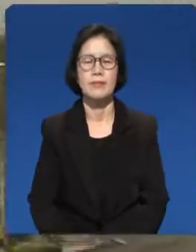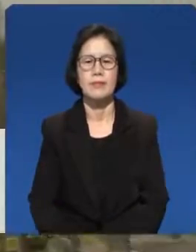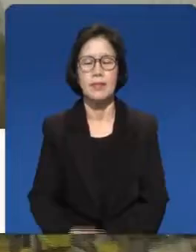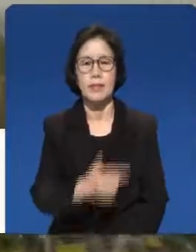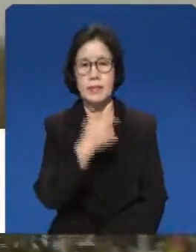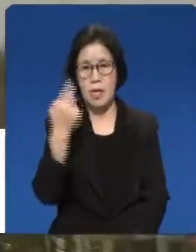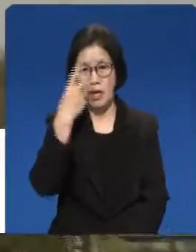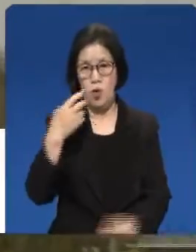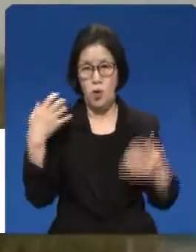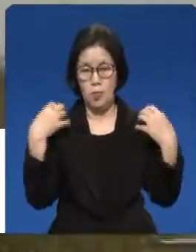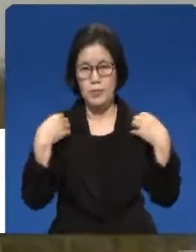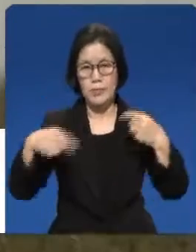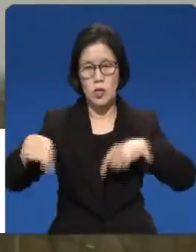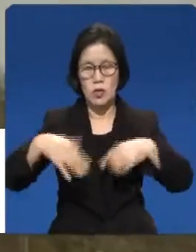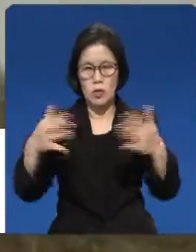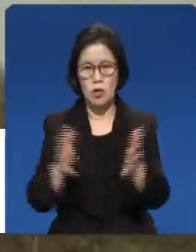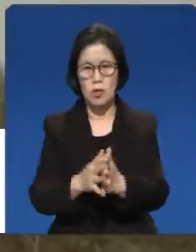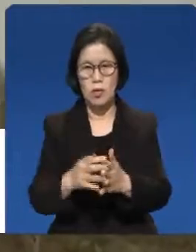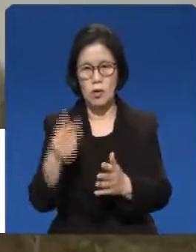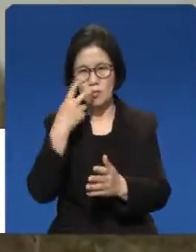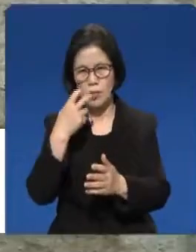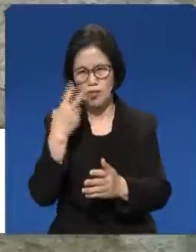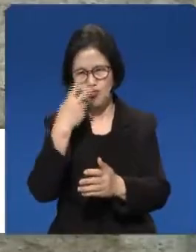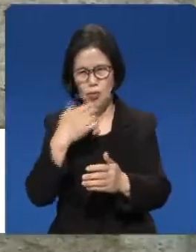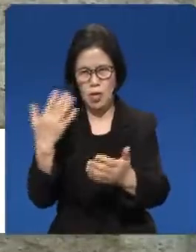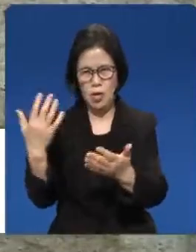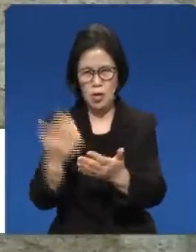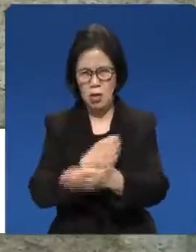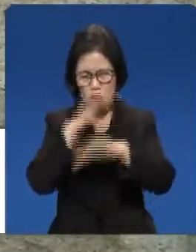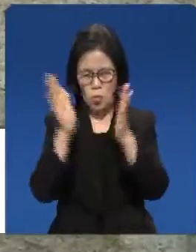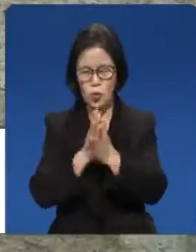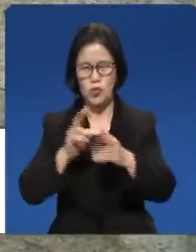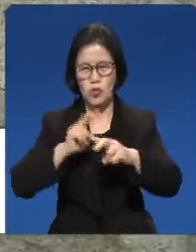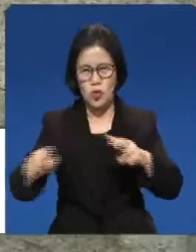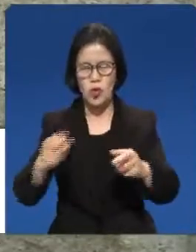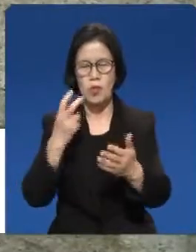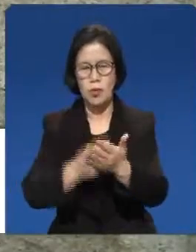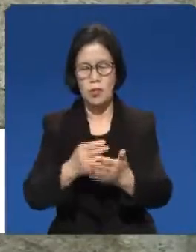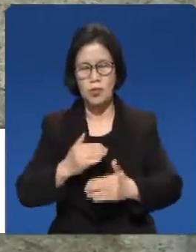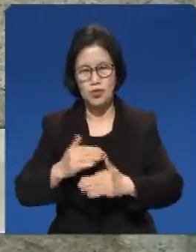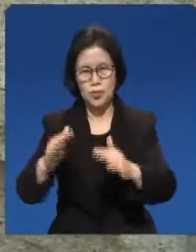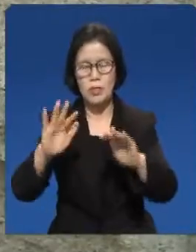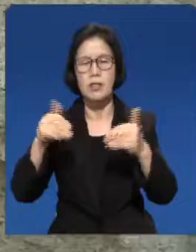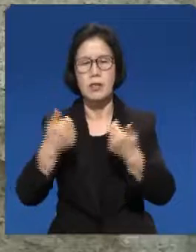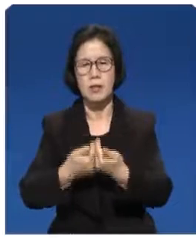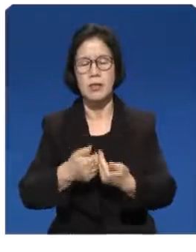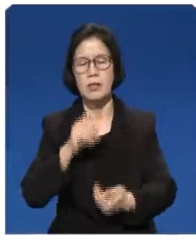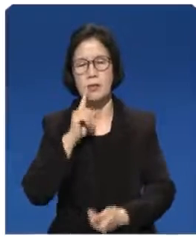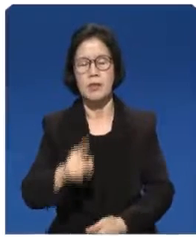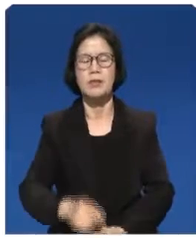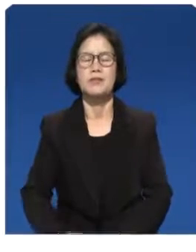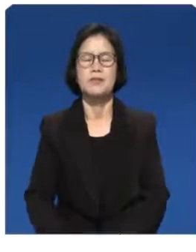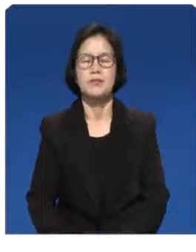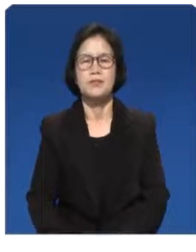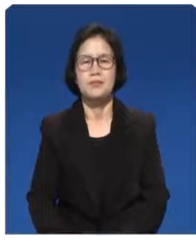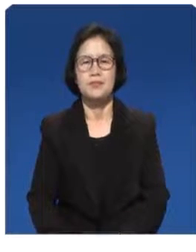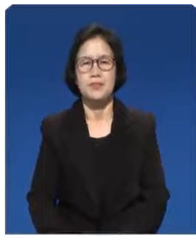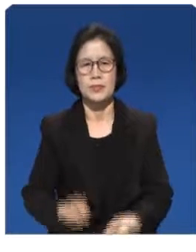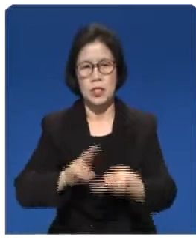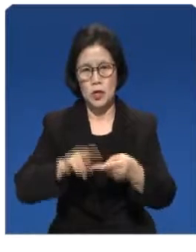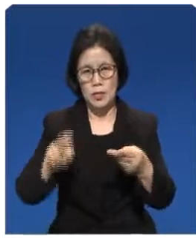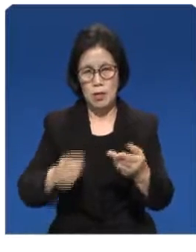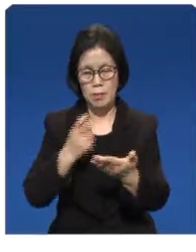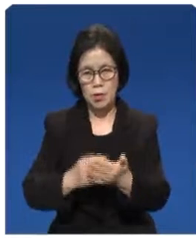대검이 정치권에 검찰수사 기는 전면 폐지 법안 추진을 반대한다 고 밝혔습니다 형사 사법